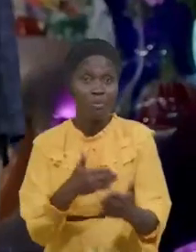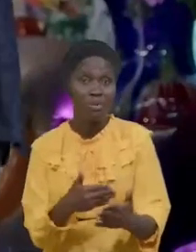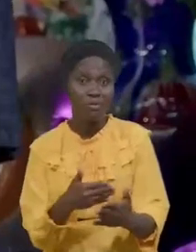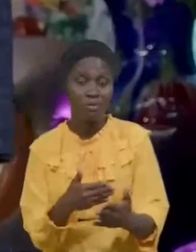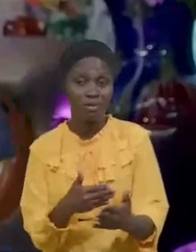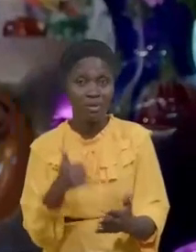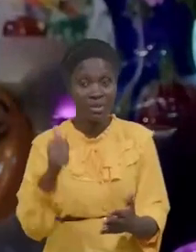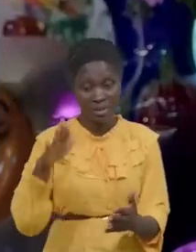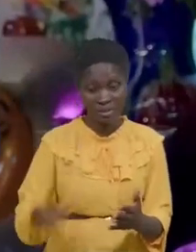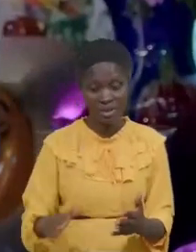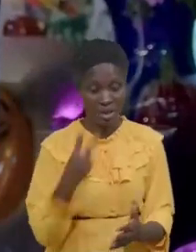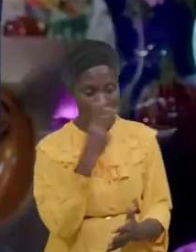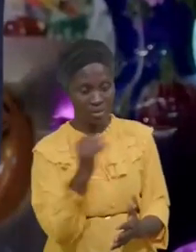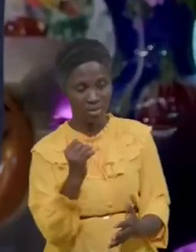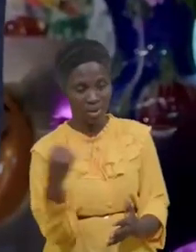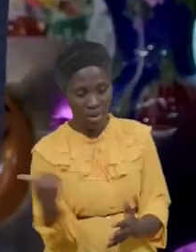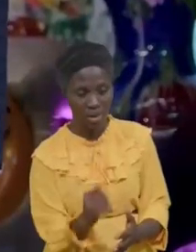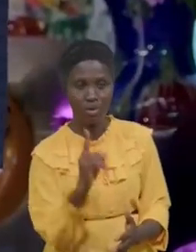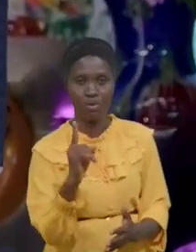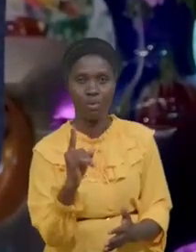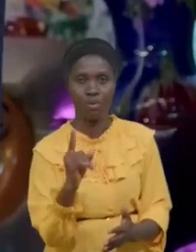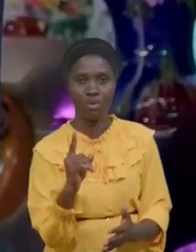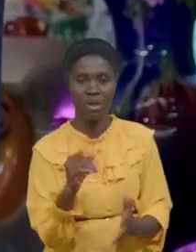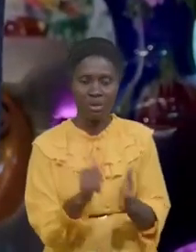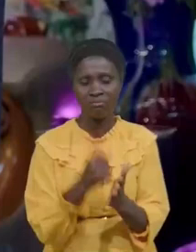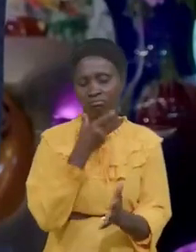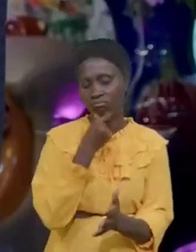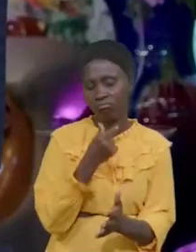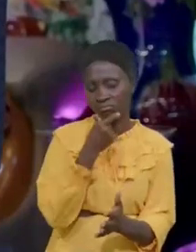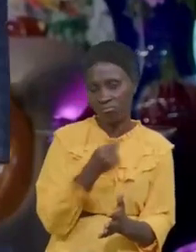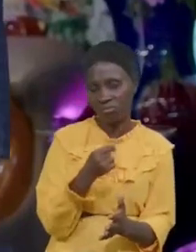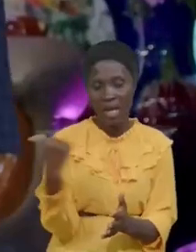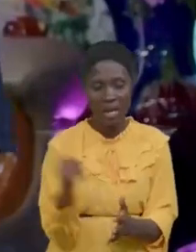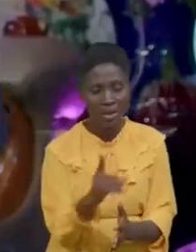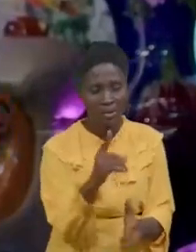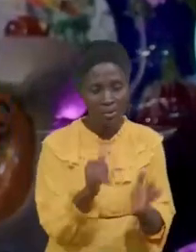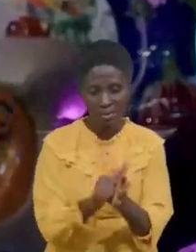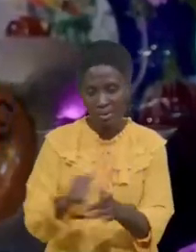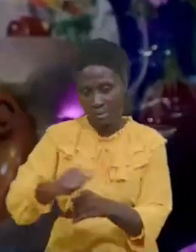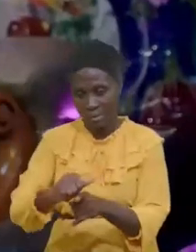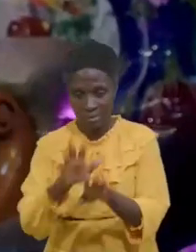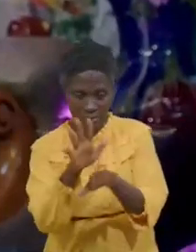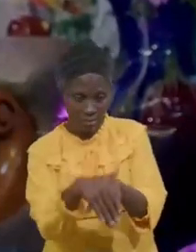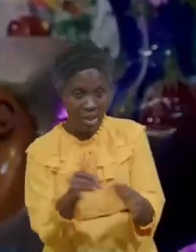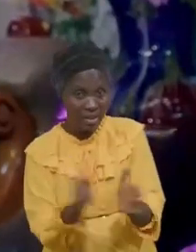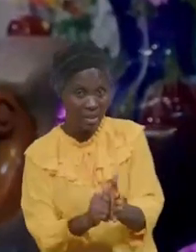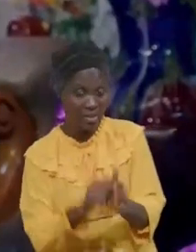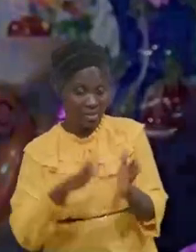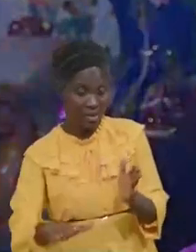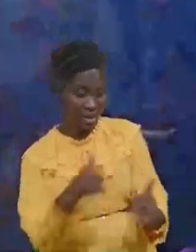enfant voie quelqu'un prétendre, avant que l'enfant voie quelqu'un simuler,